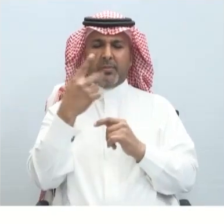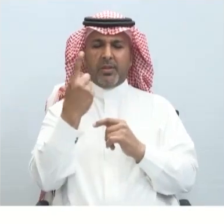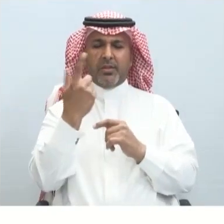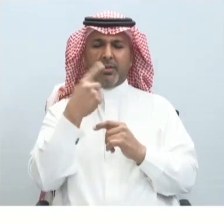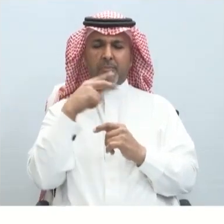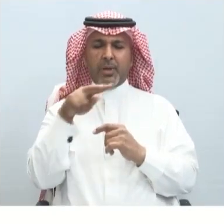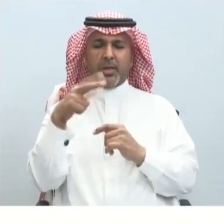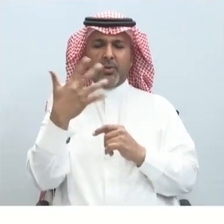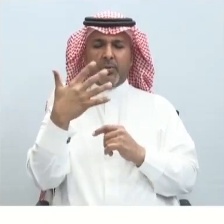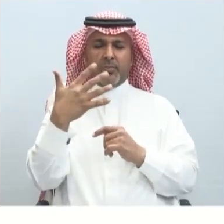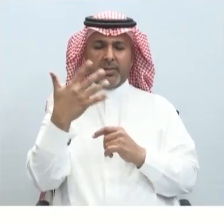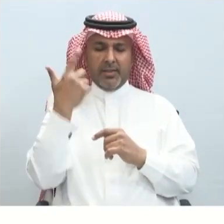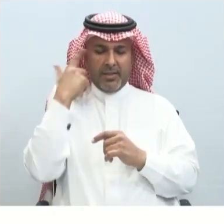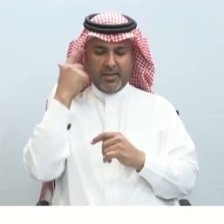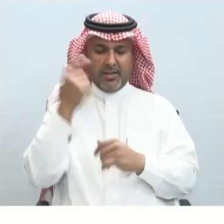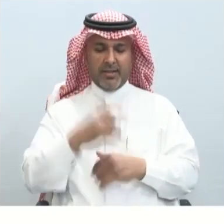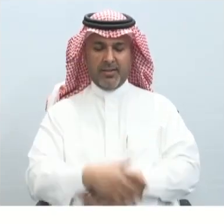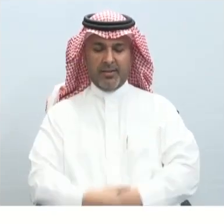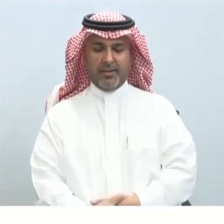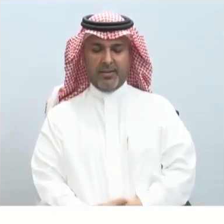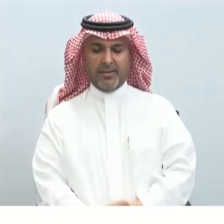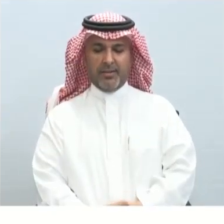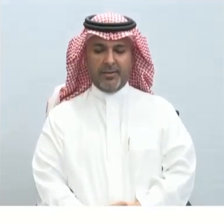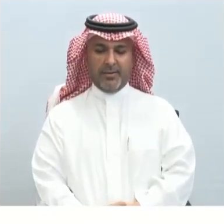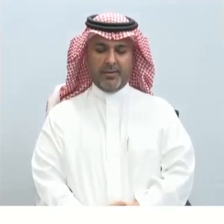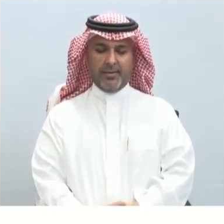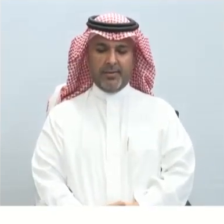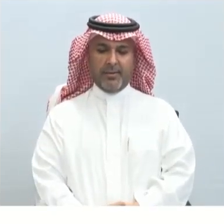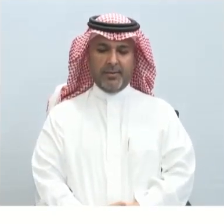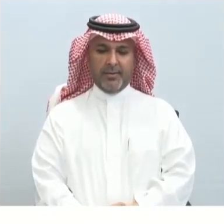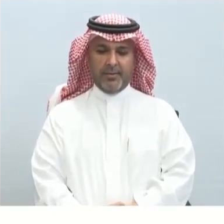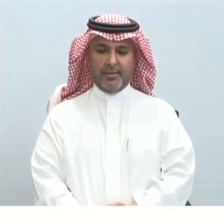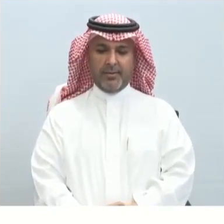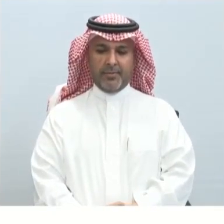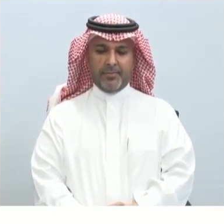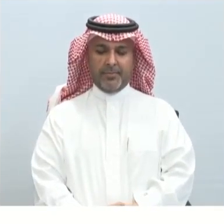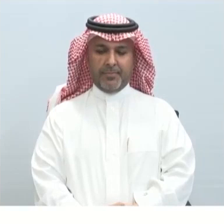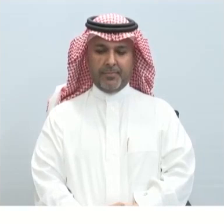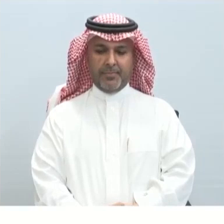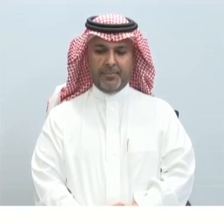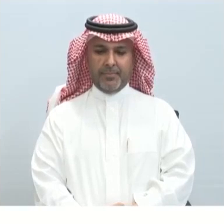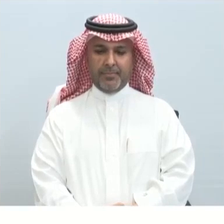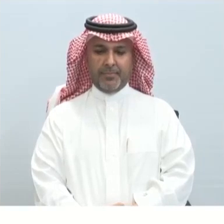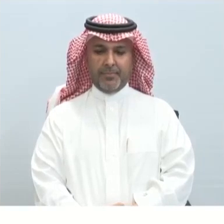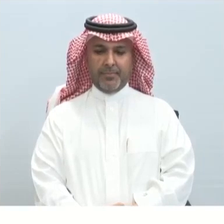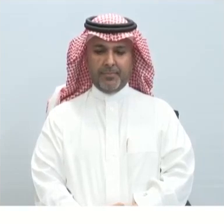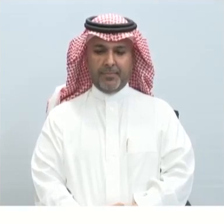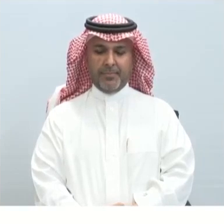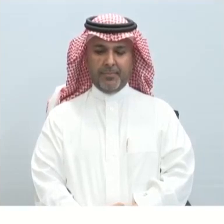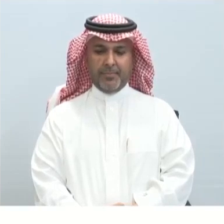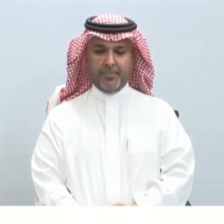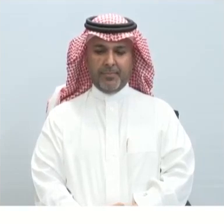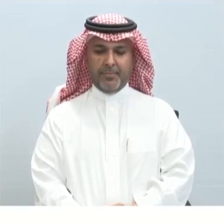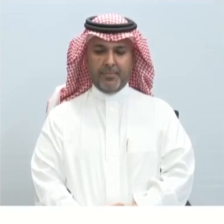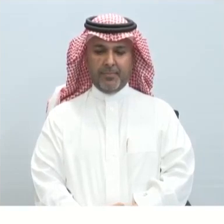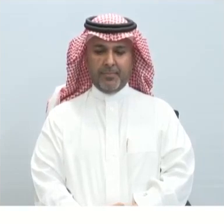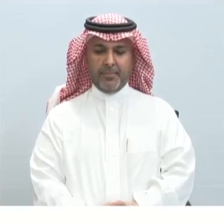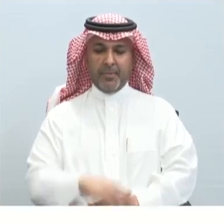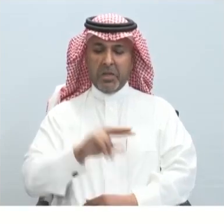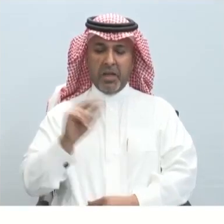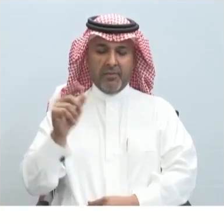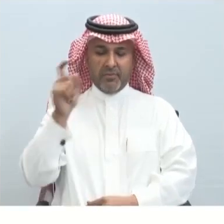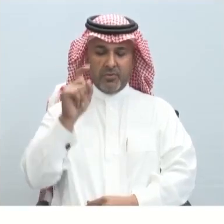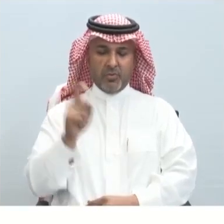15 وهذا عشره اكيد مساحه المستطيل هي الطول في العرض ونشوف الفقره الثانيه كذلك بنفس الطريقه